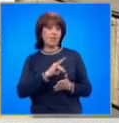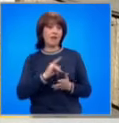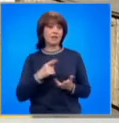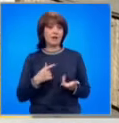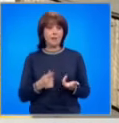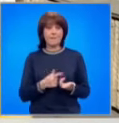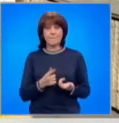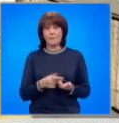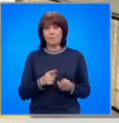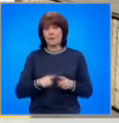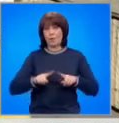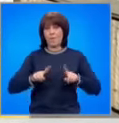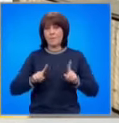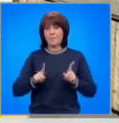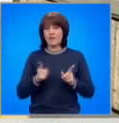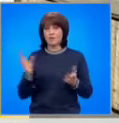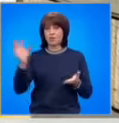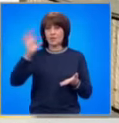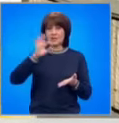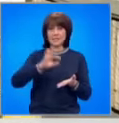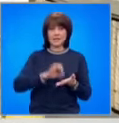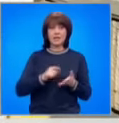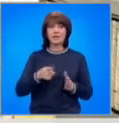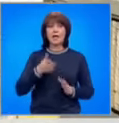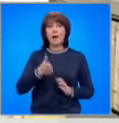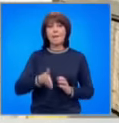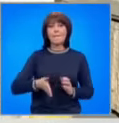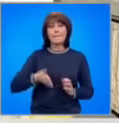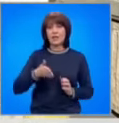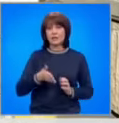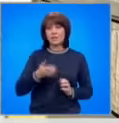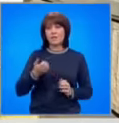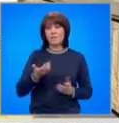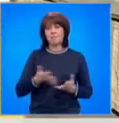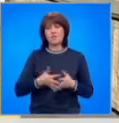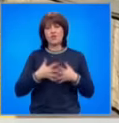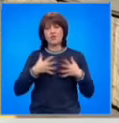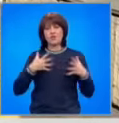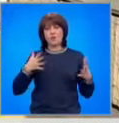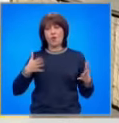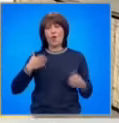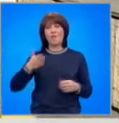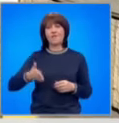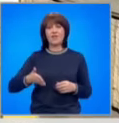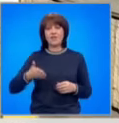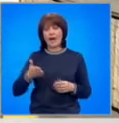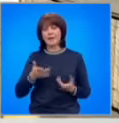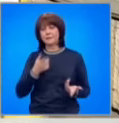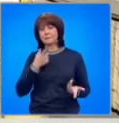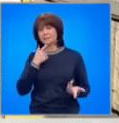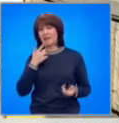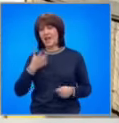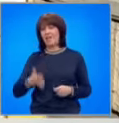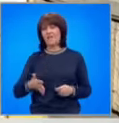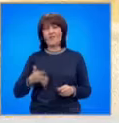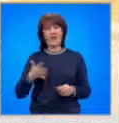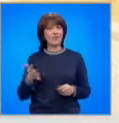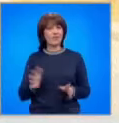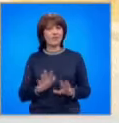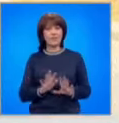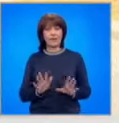много кратко време се стига до там. Иначе сега пътуваме много с БДЖ. За съжаление, БДЖ е в доста окаяно